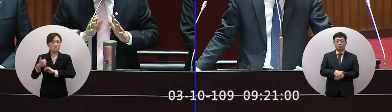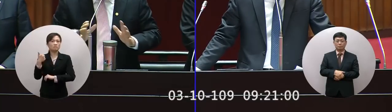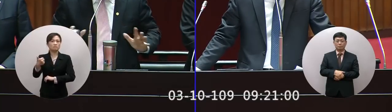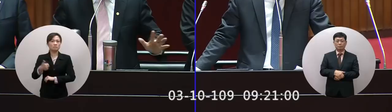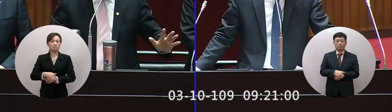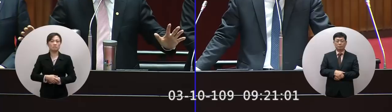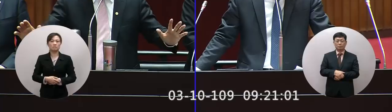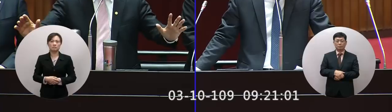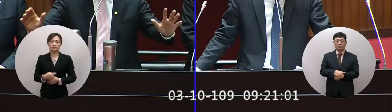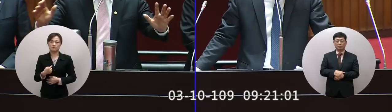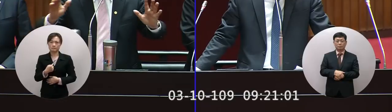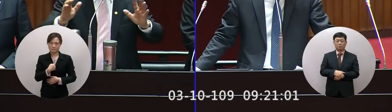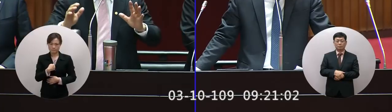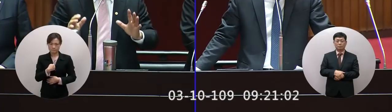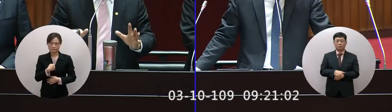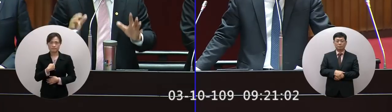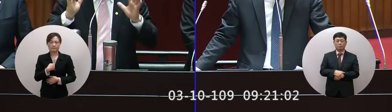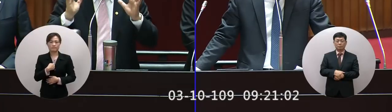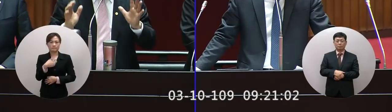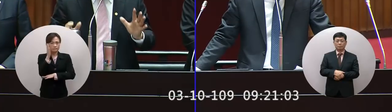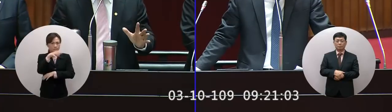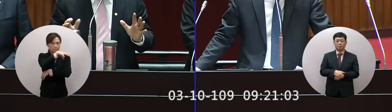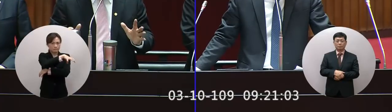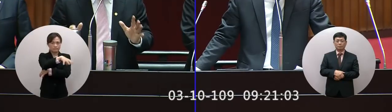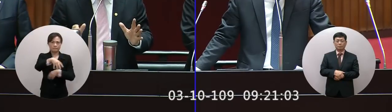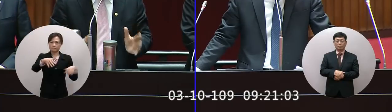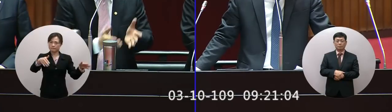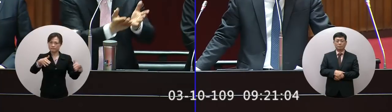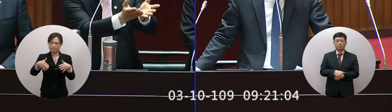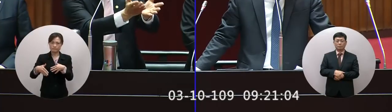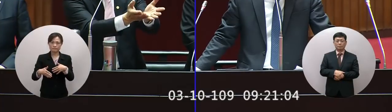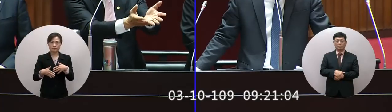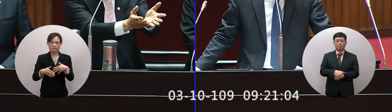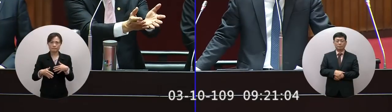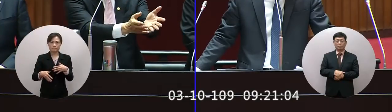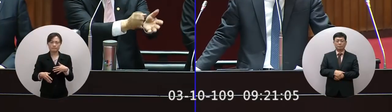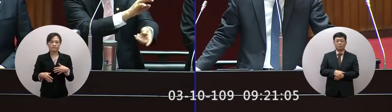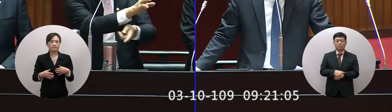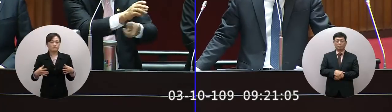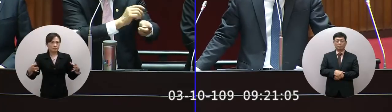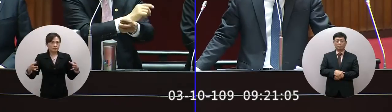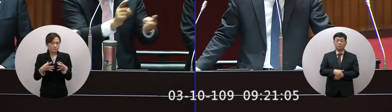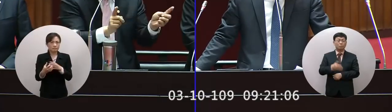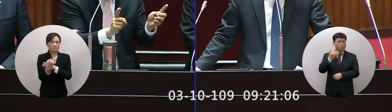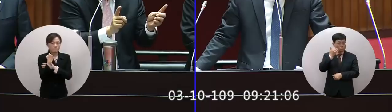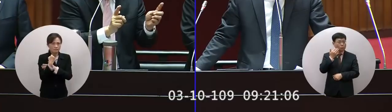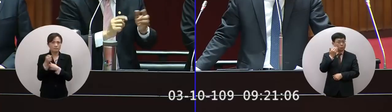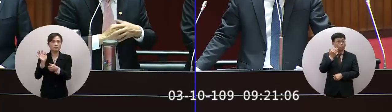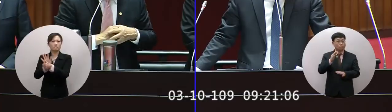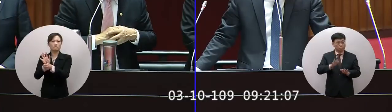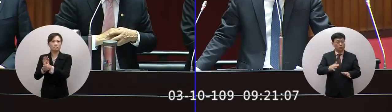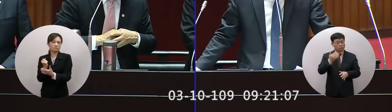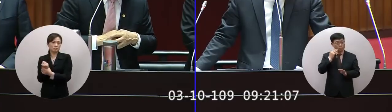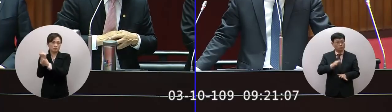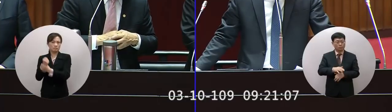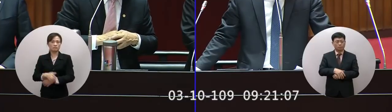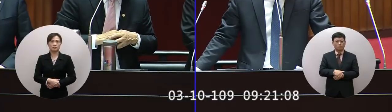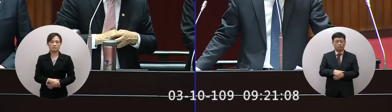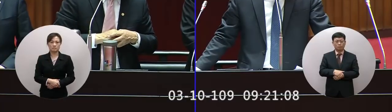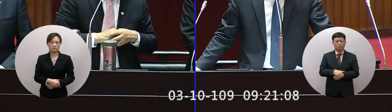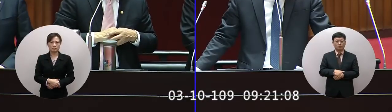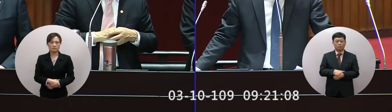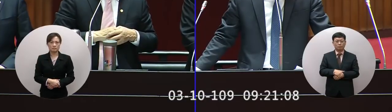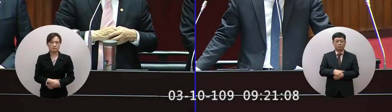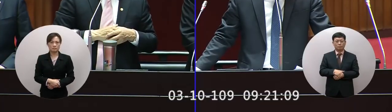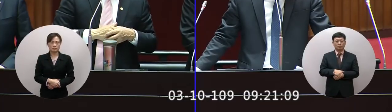是集合所有部会集全国之力让他。 那如果